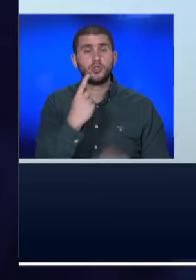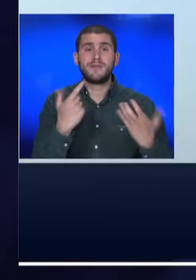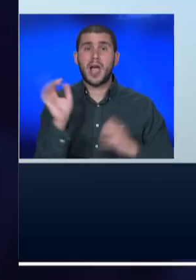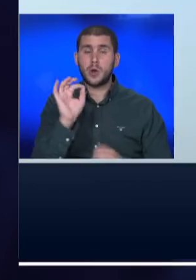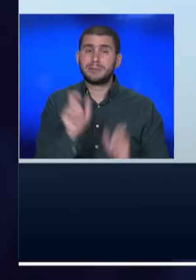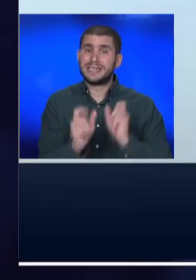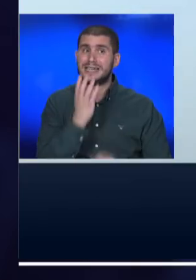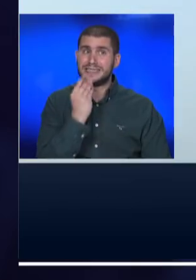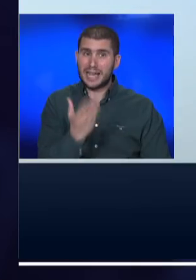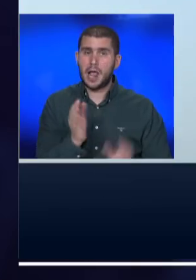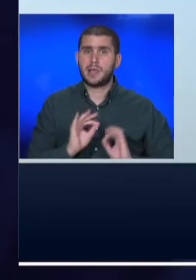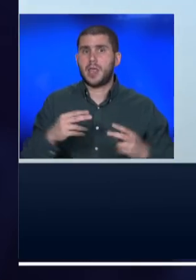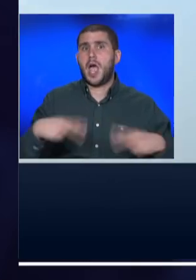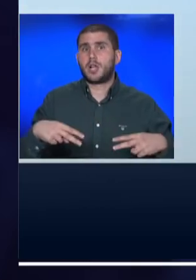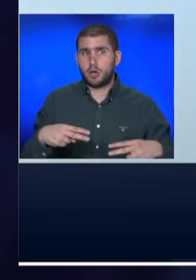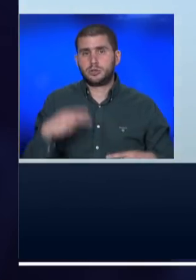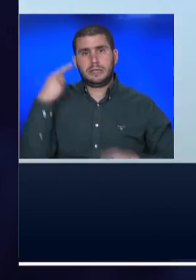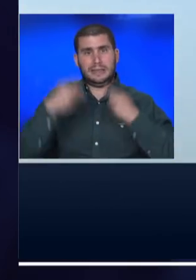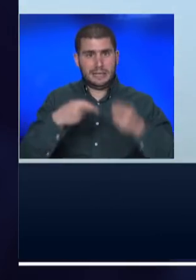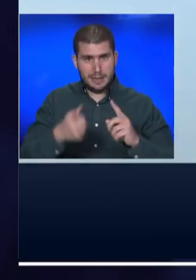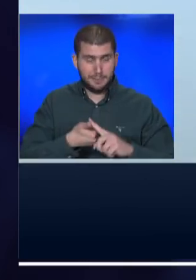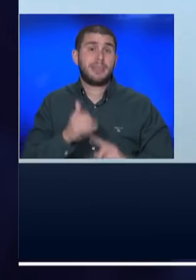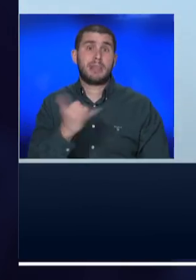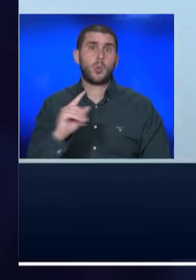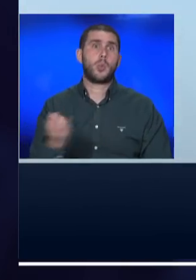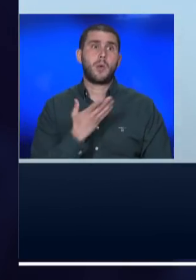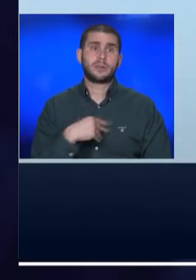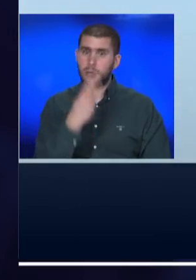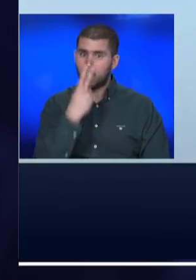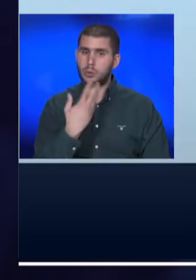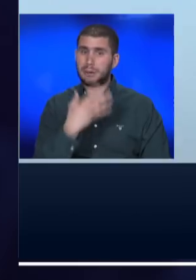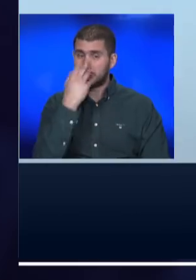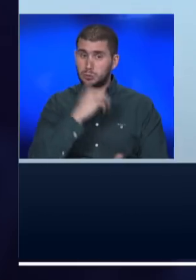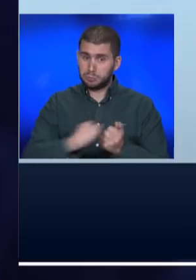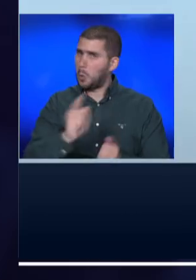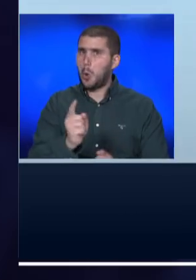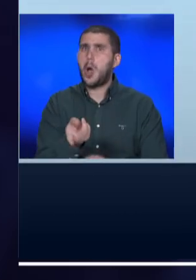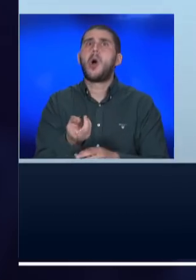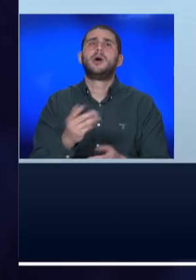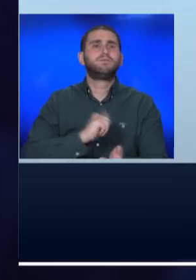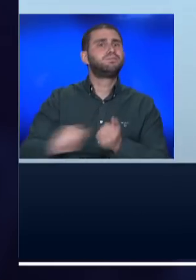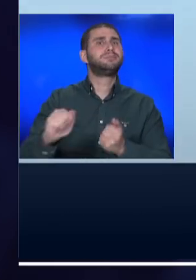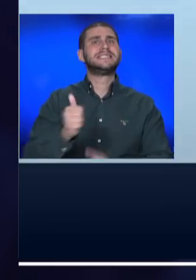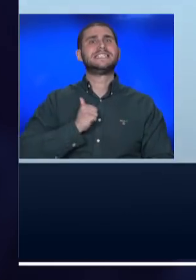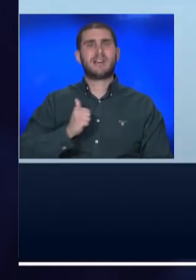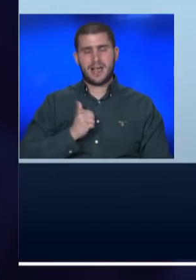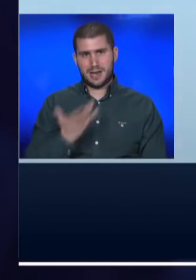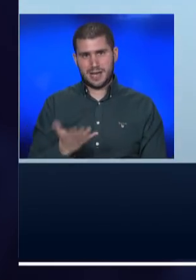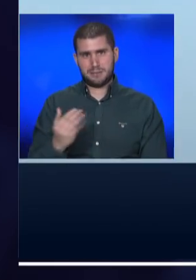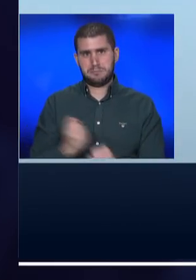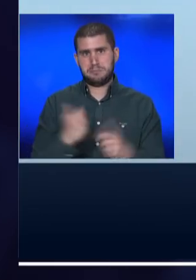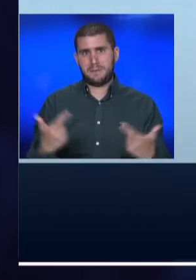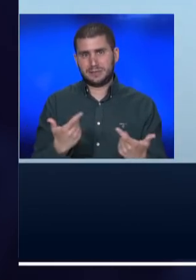בחשש שתכף יירו עליהם. זה נכון שכולם רוצים לראות את חמאס מוכרע, אבל הוא לא יוכרע צבאית במבצע הזה, אני מעריך באופן שבו הוא מתנהל